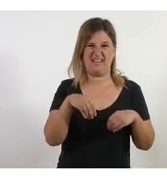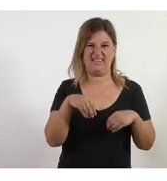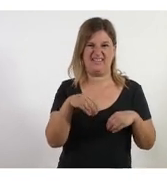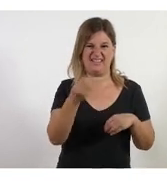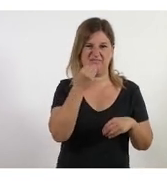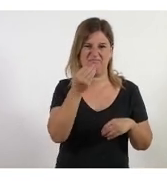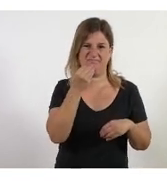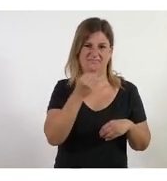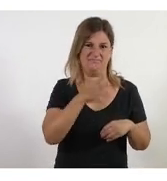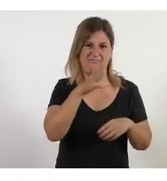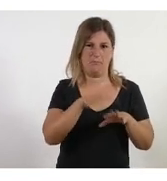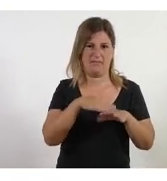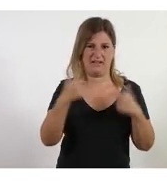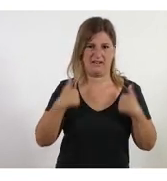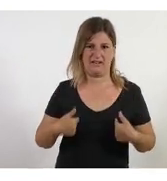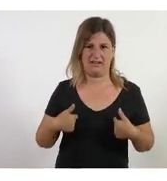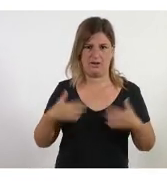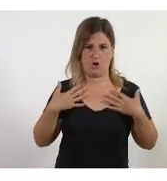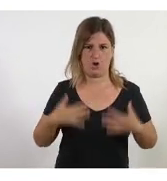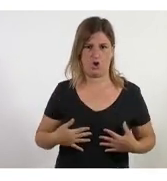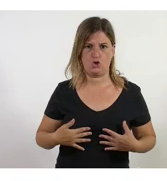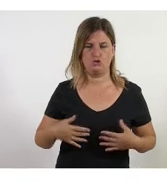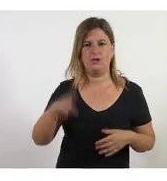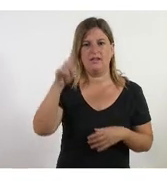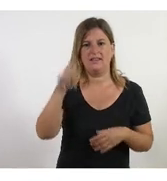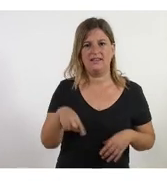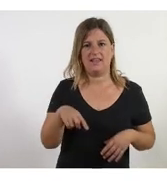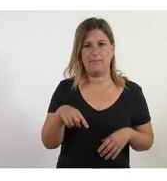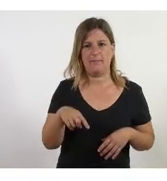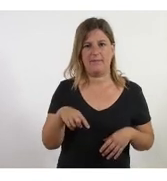funcioni correctament, que ens baixin, a més, el nivell